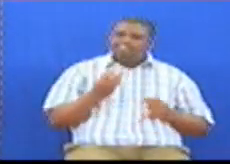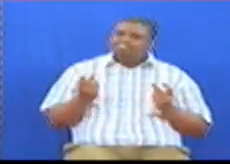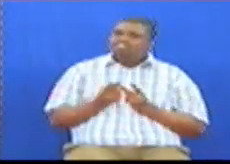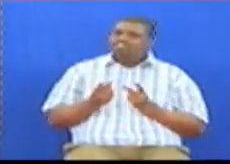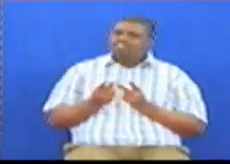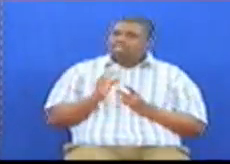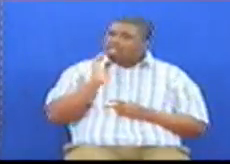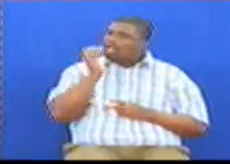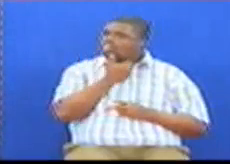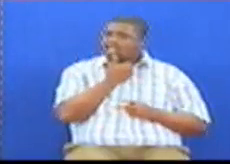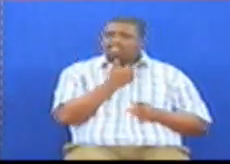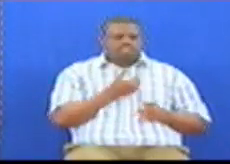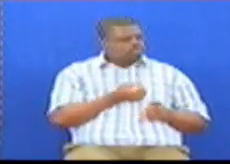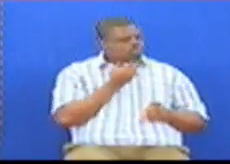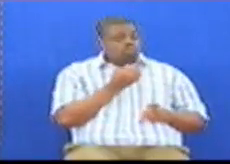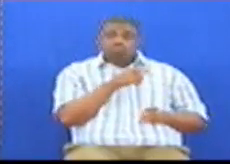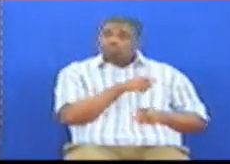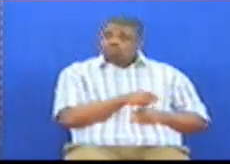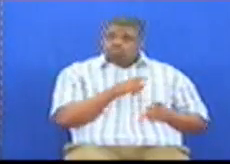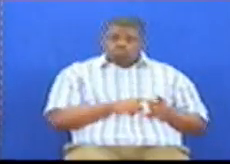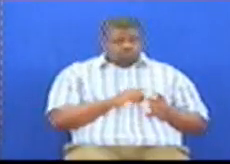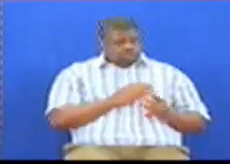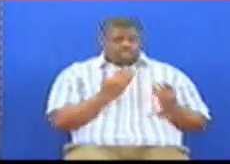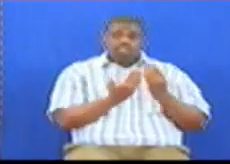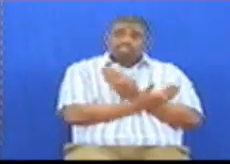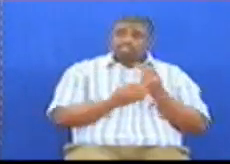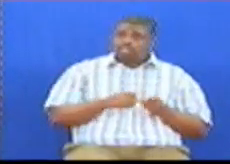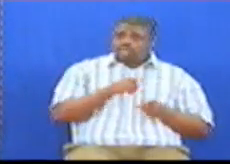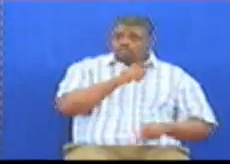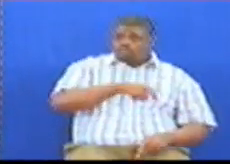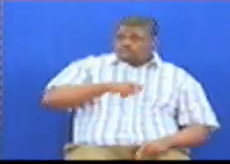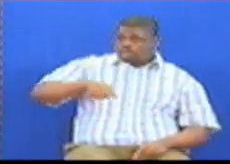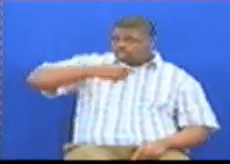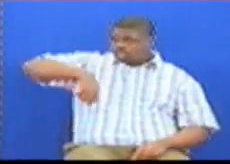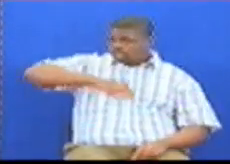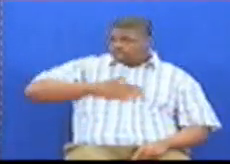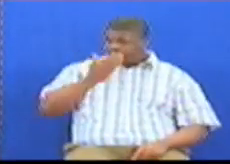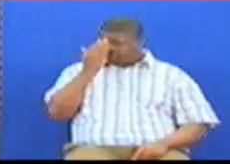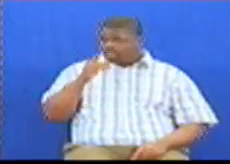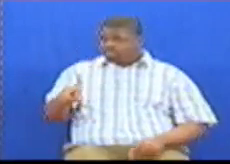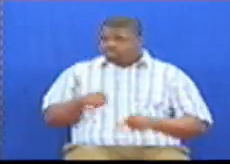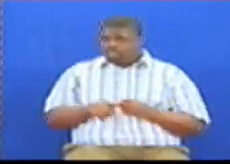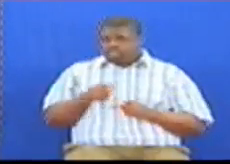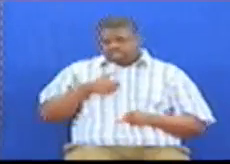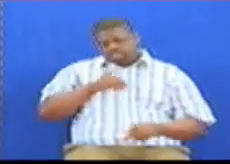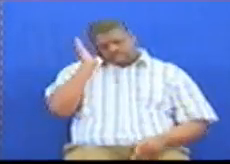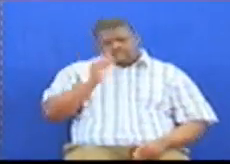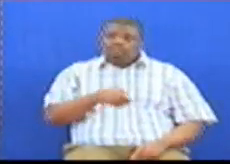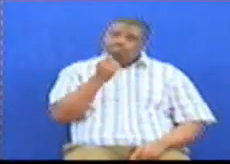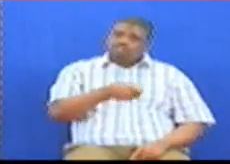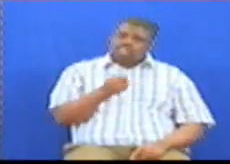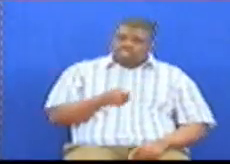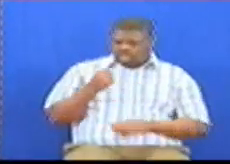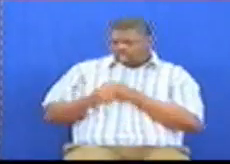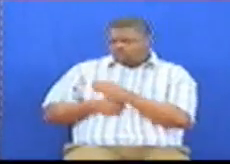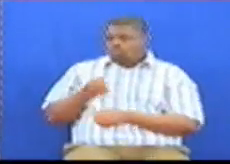tahadhari ya kuhakikisha kwamba ugonjwa huu tunajikinga na wananchi wetu wanajua. Na katika hii nipongeze serikali kwa sababu mmechukua hatua kubwa